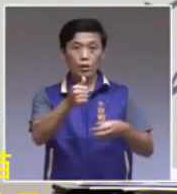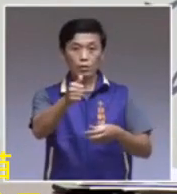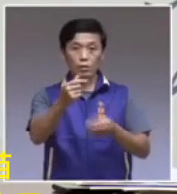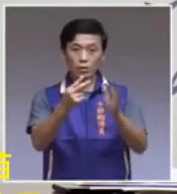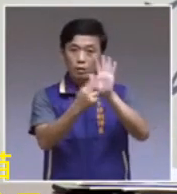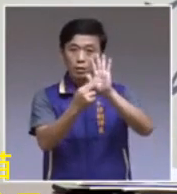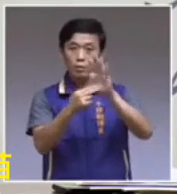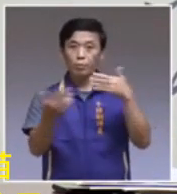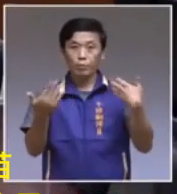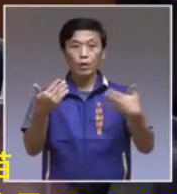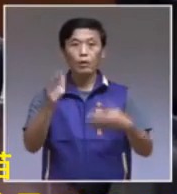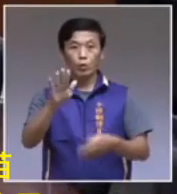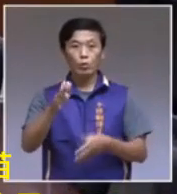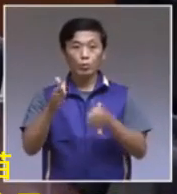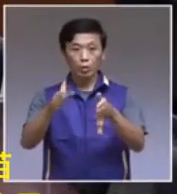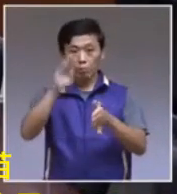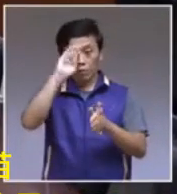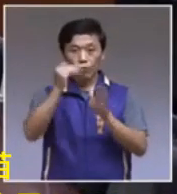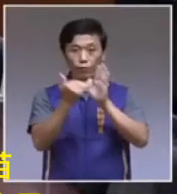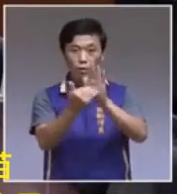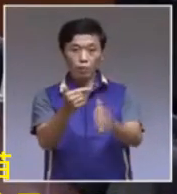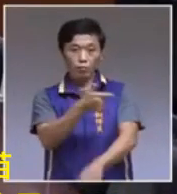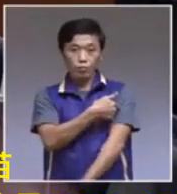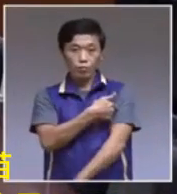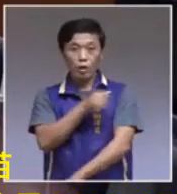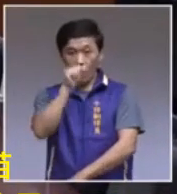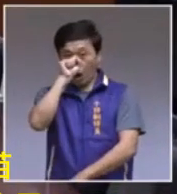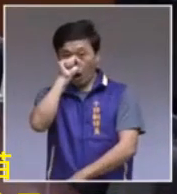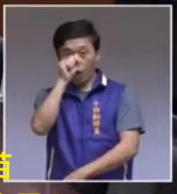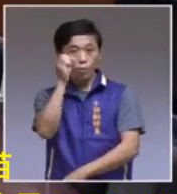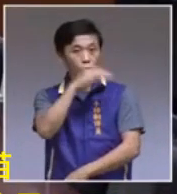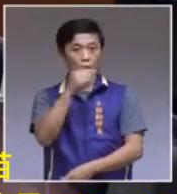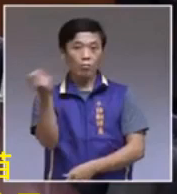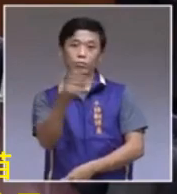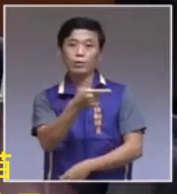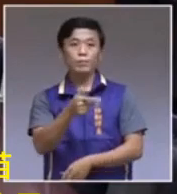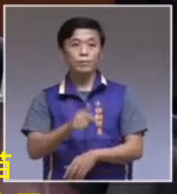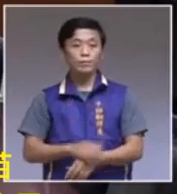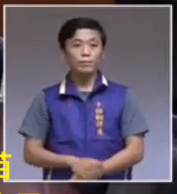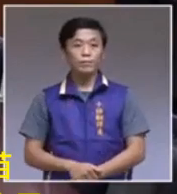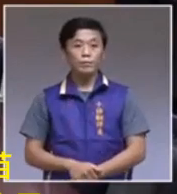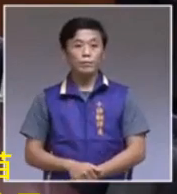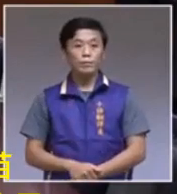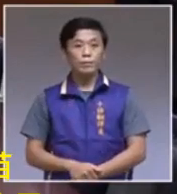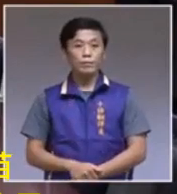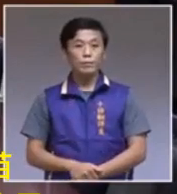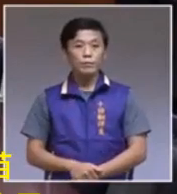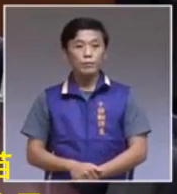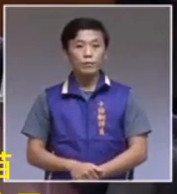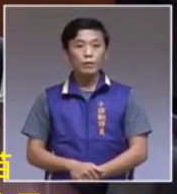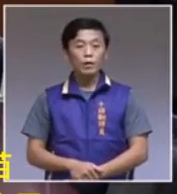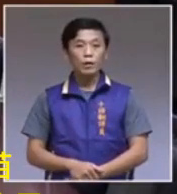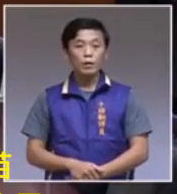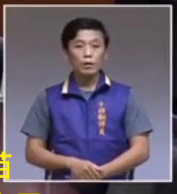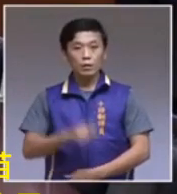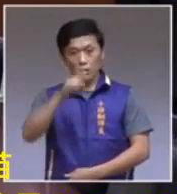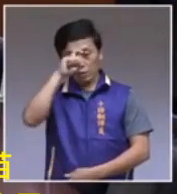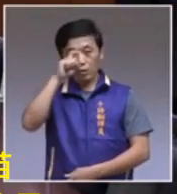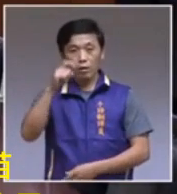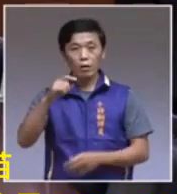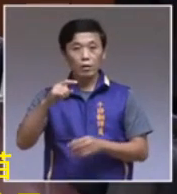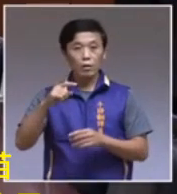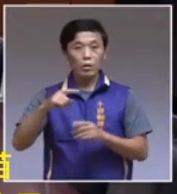明，打疫苗是利大于弊，所以真的要拜托我们这些高风险